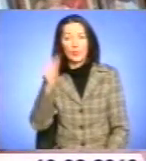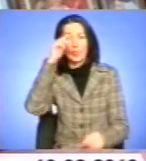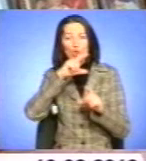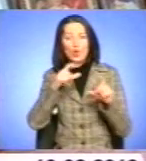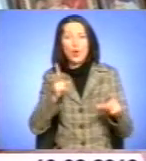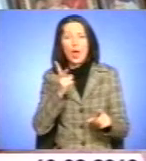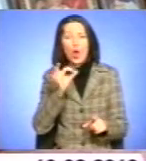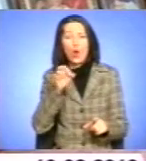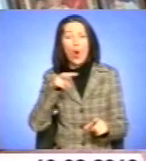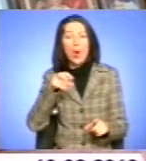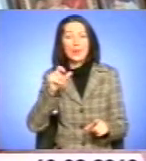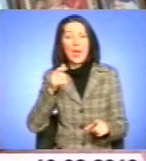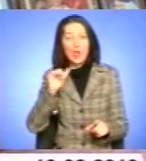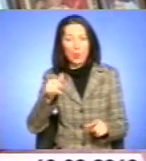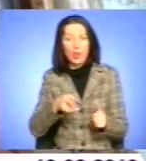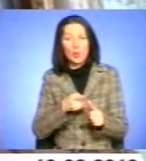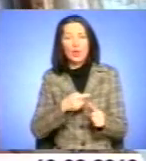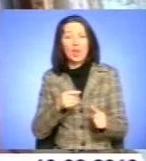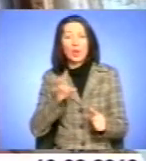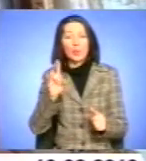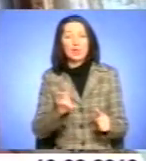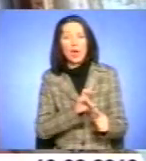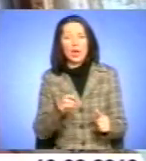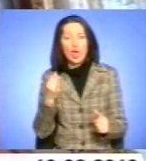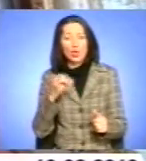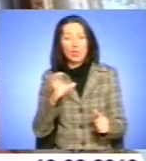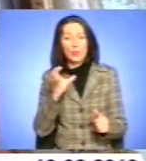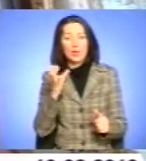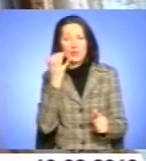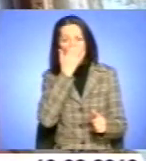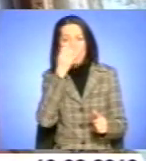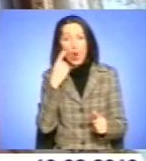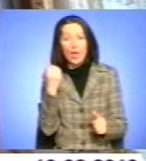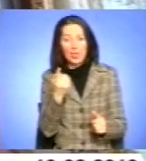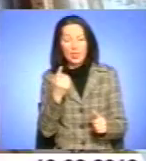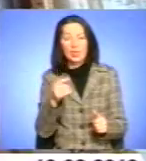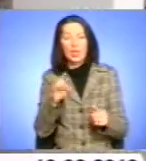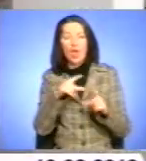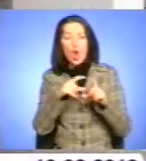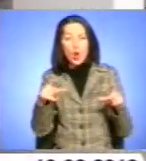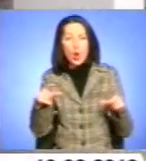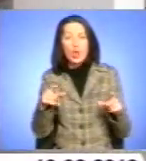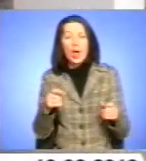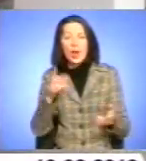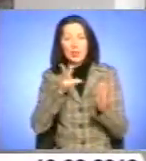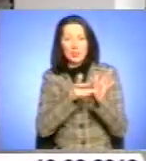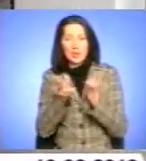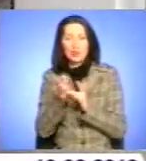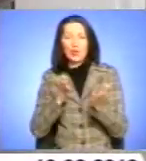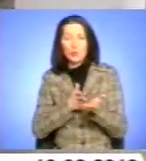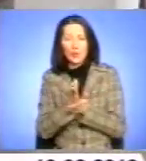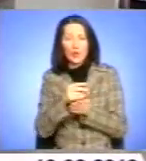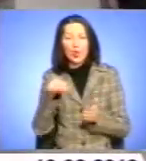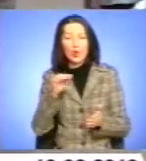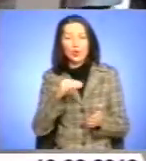Школа-колегіум імені патріарха Йосипа Сліпого – єдиний в Україні комунальний заклад християнського спрямування. У жовтні 2011